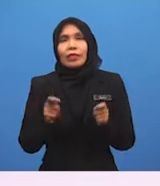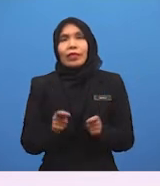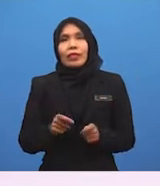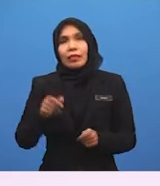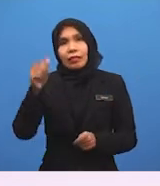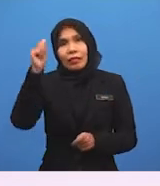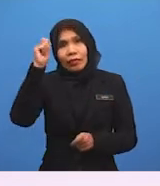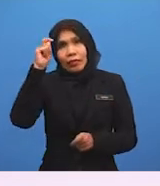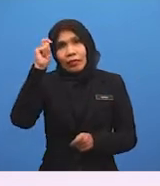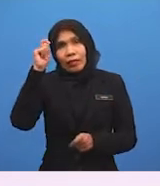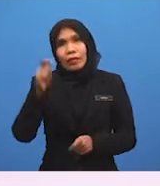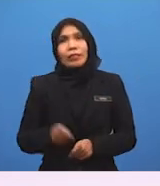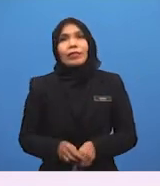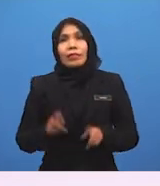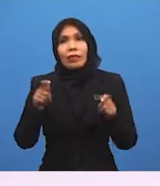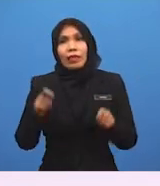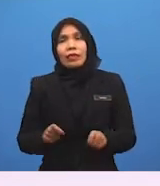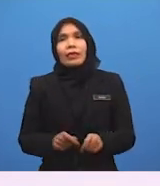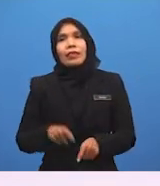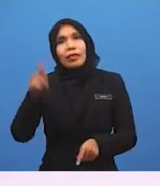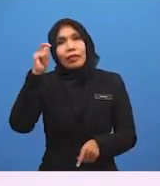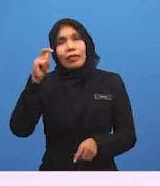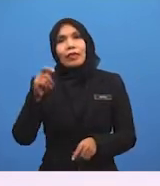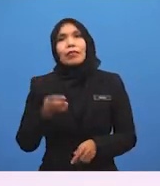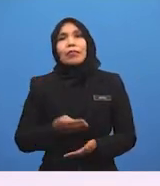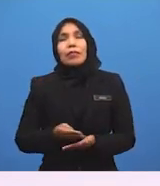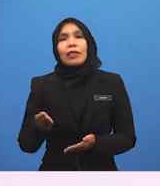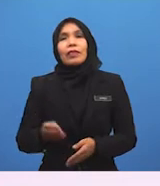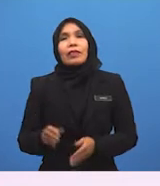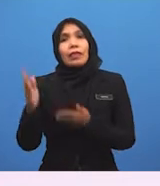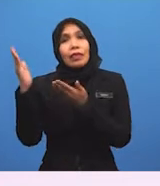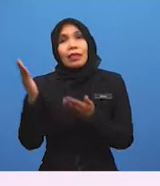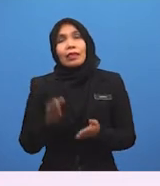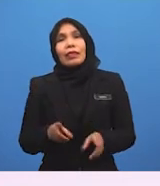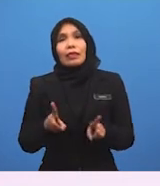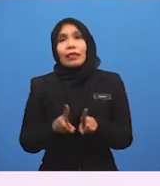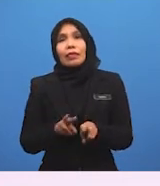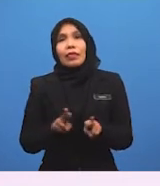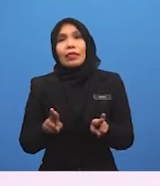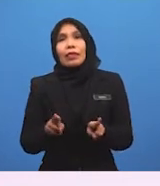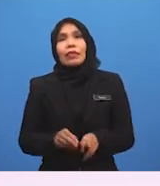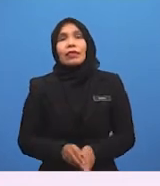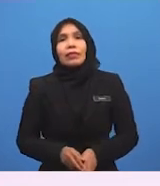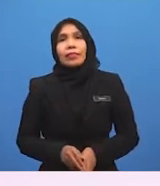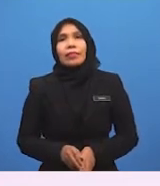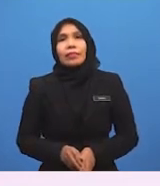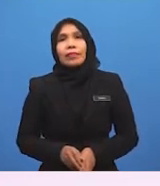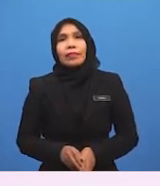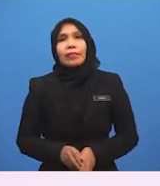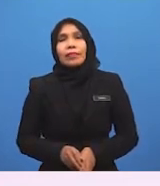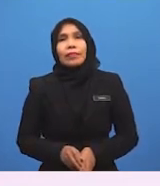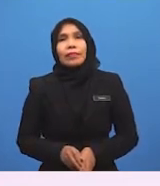adil. Tan memberi layanan sama rata terhadap jiran. Jawapan